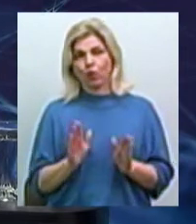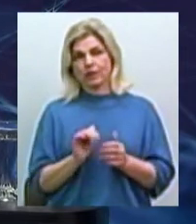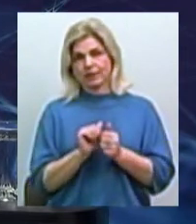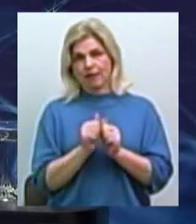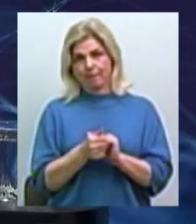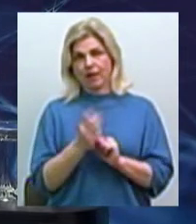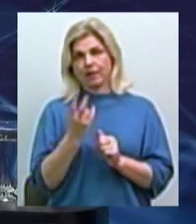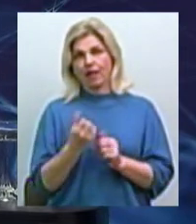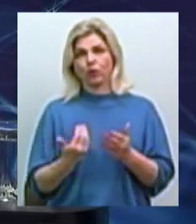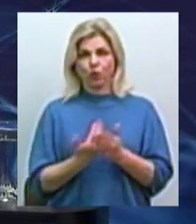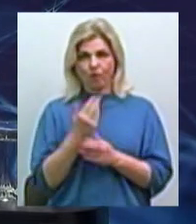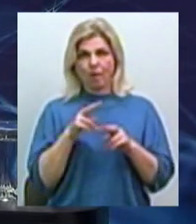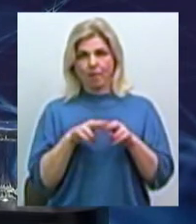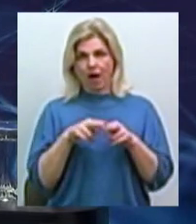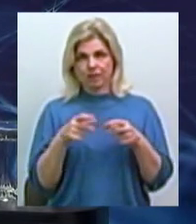на ID-карту.